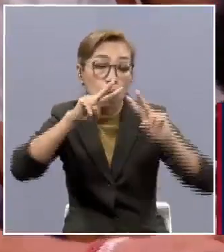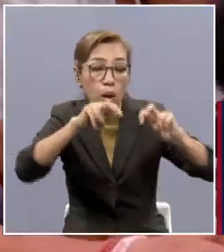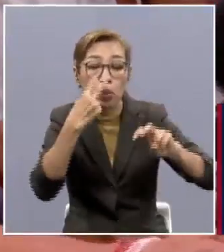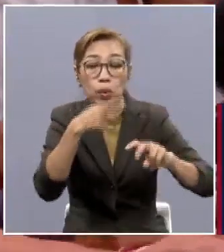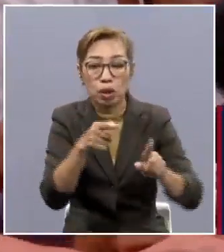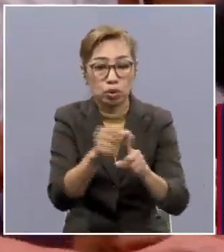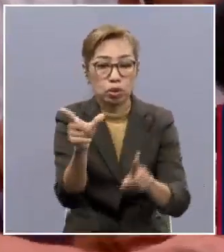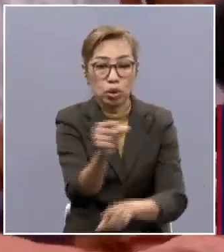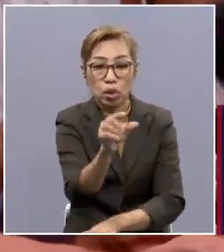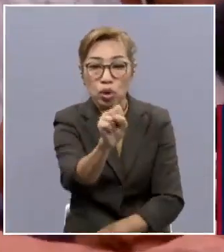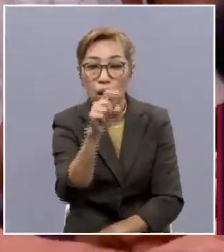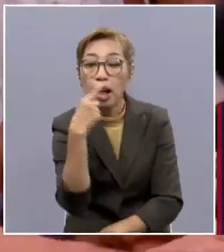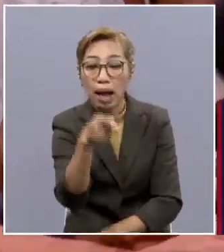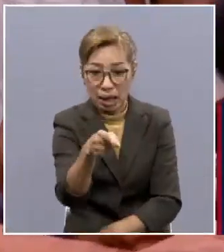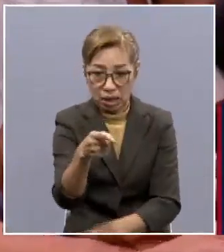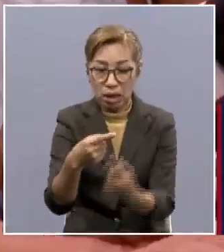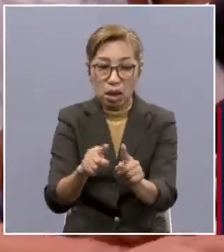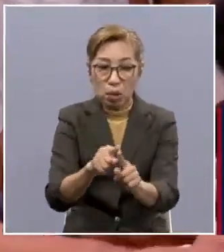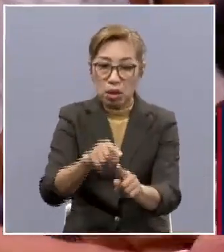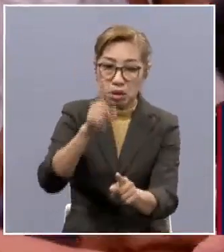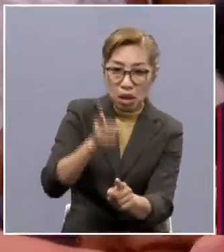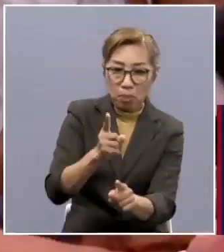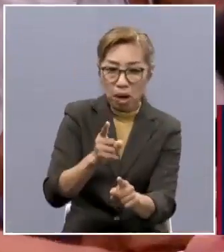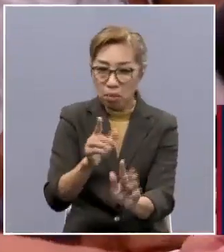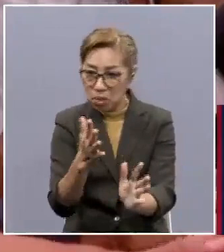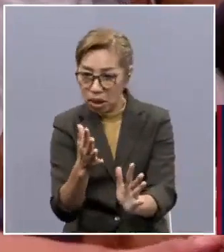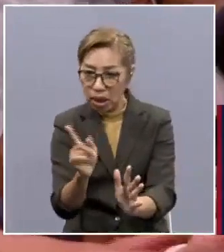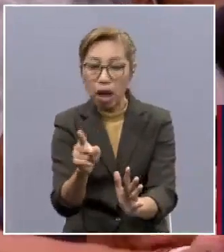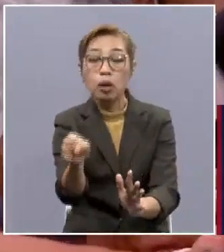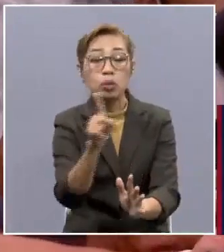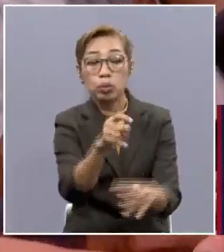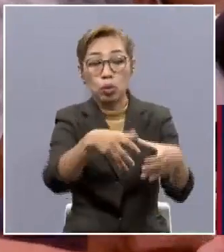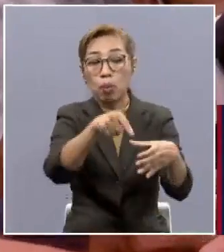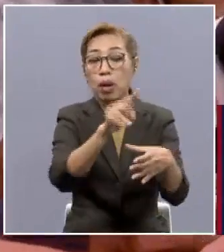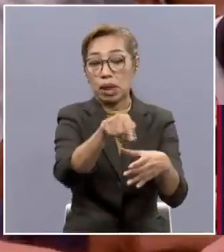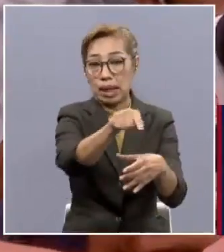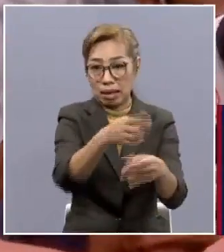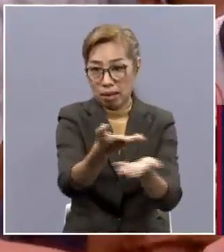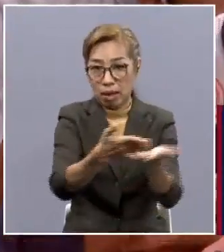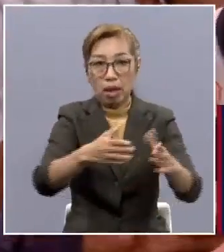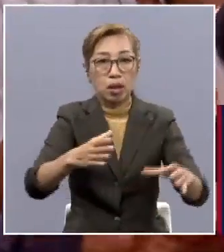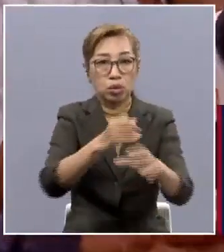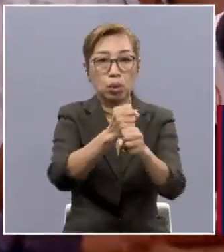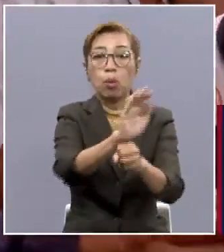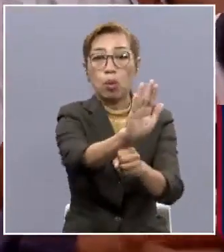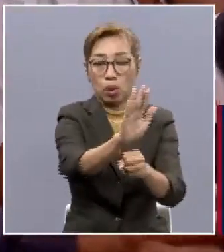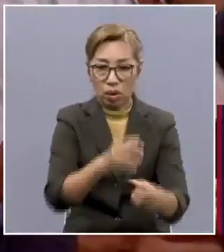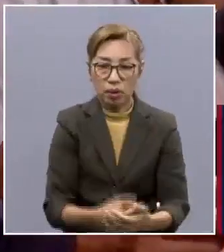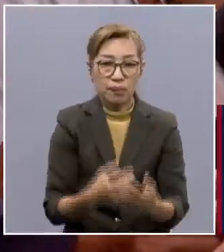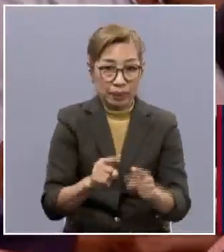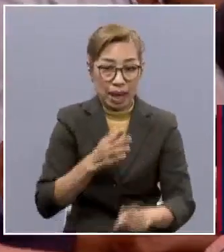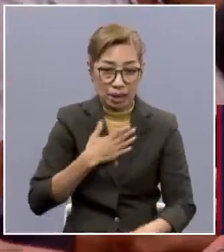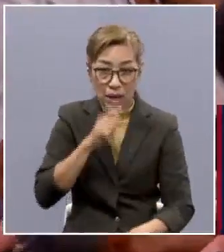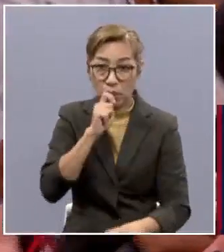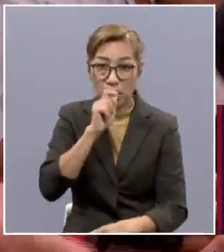ได้หรือไม่อันนี้ขึ้นอยู่กับฝั่งของเพื่อไทยนะครับจะพิจารณาถึงความเหมาะสมตามสถานการณ์แล้วก็เหตุปัจจัยต่างๆทั้งนี้